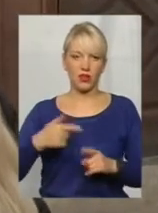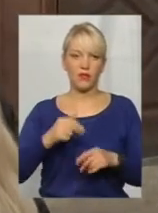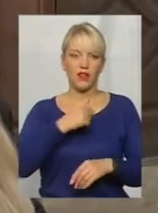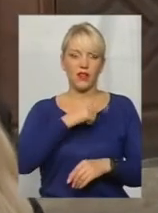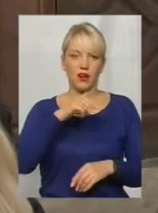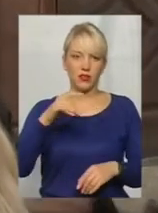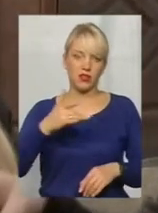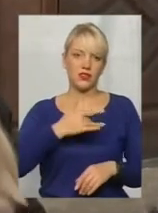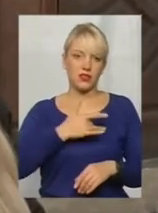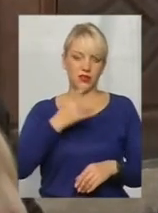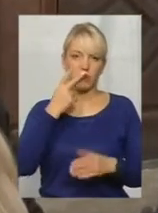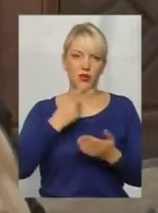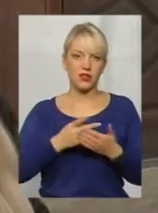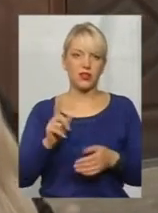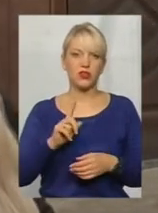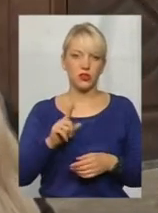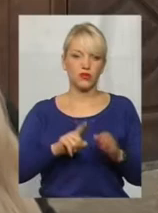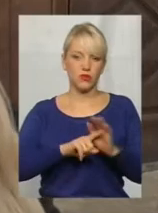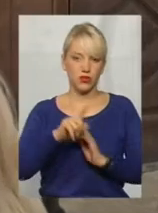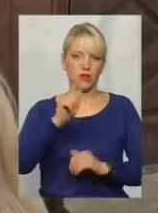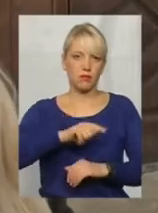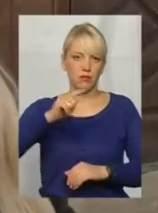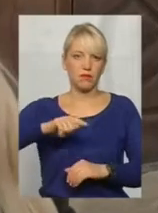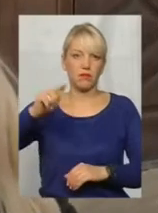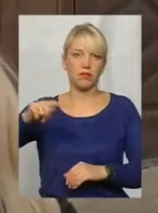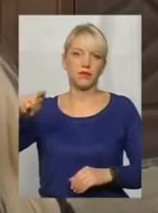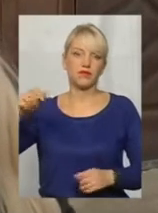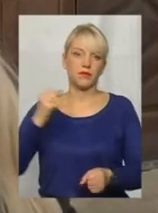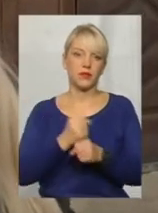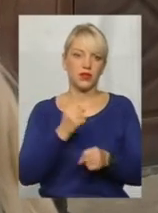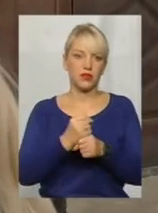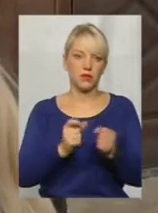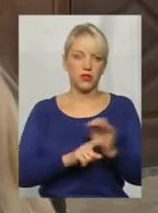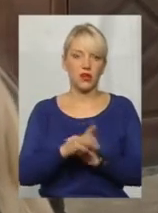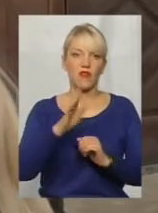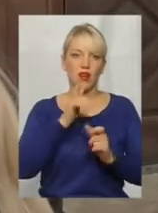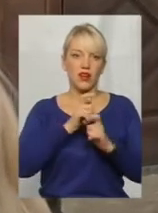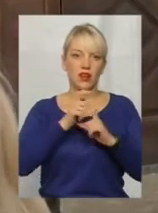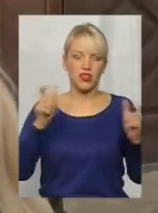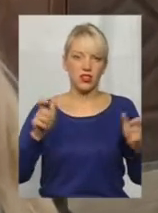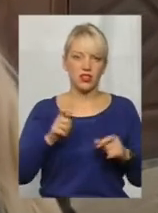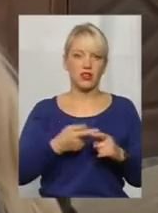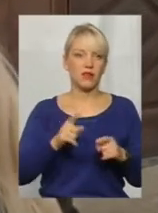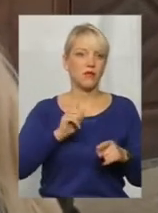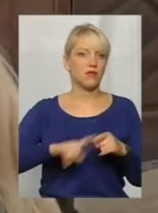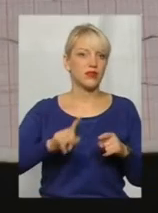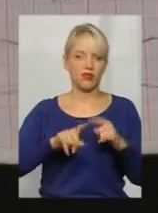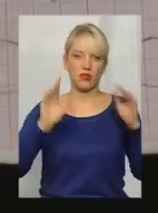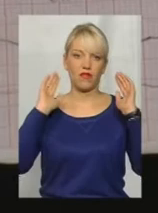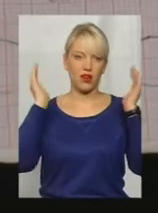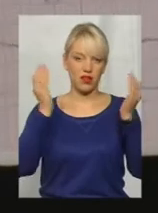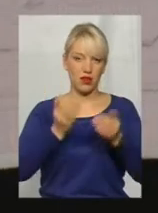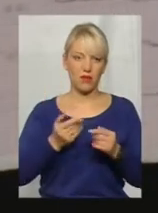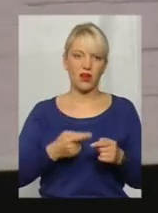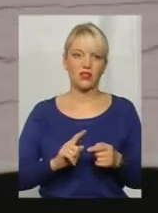кардіограма серця оказалася, що запікала і почала йти. От. І вона кричить, оця Слабіцька кричить, швидко в реанімацію.